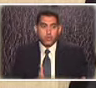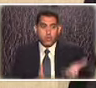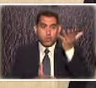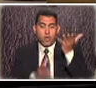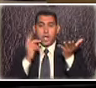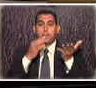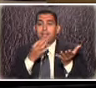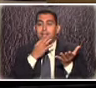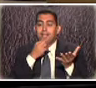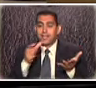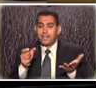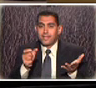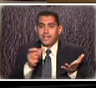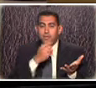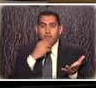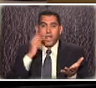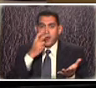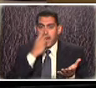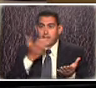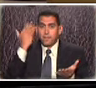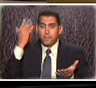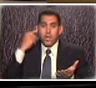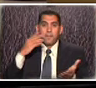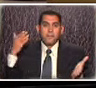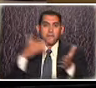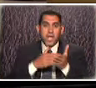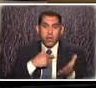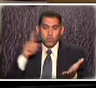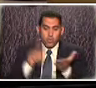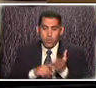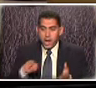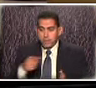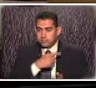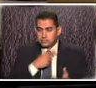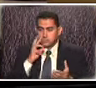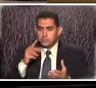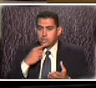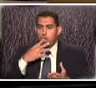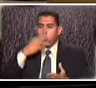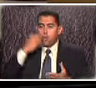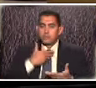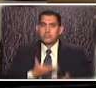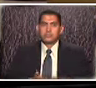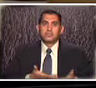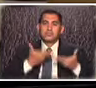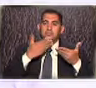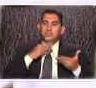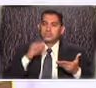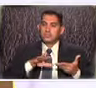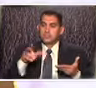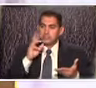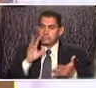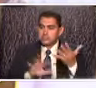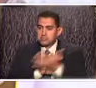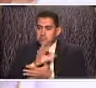حتى القلائل الذين في تاريخنا قرروا ان يعتزلوا الواقع بسبب الحال الروحي الذي يتعاملون معه كان